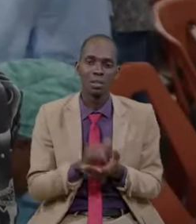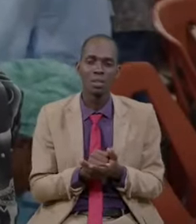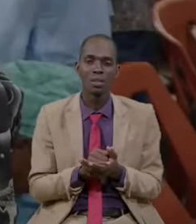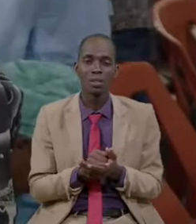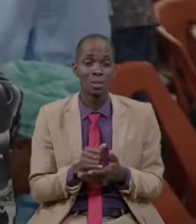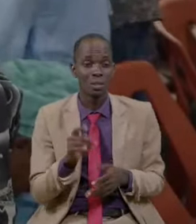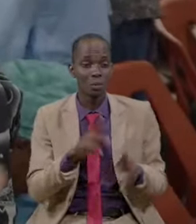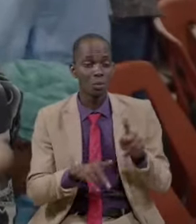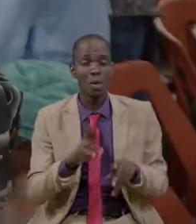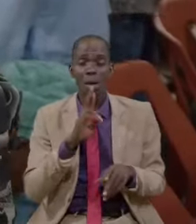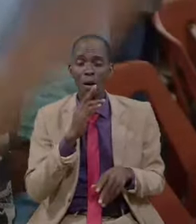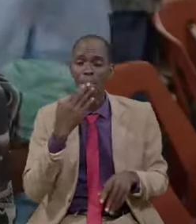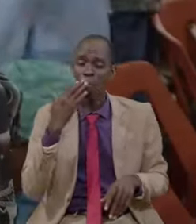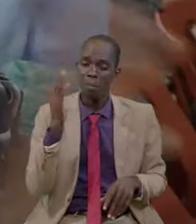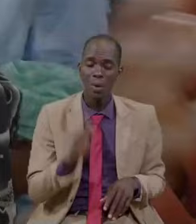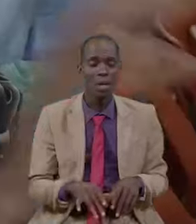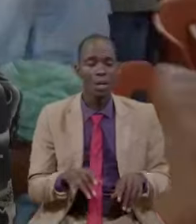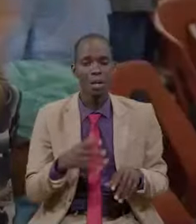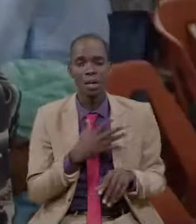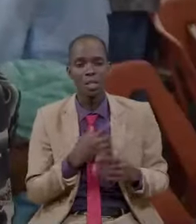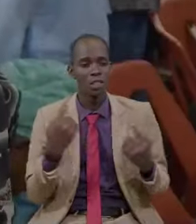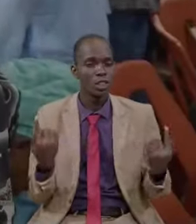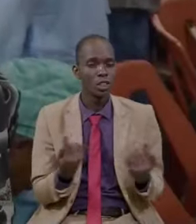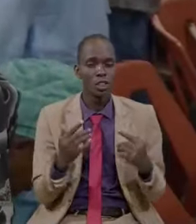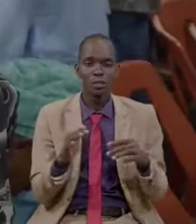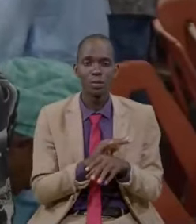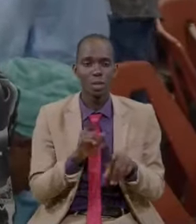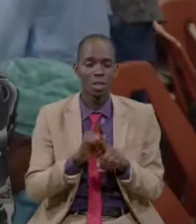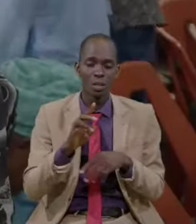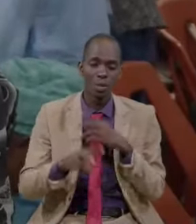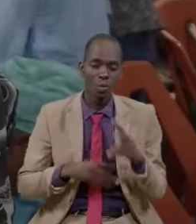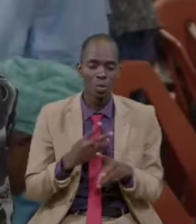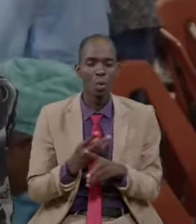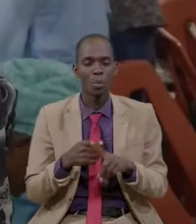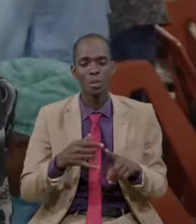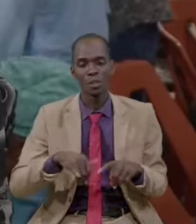Aussi mauvais que le monde, frère et soeur, non?